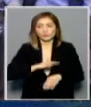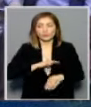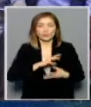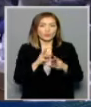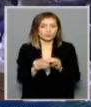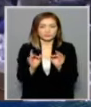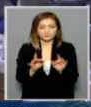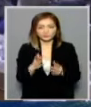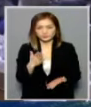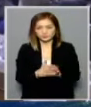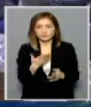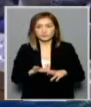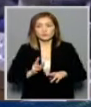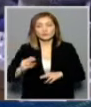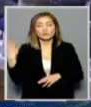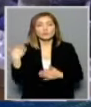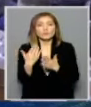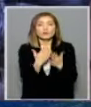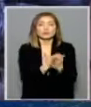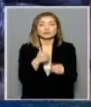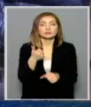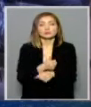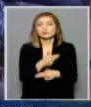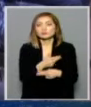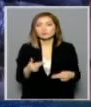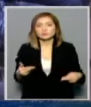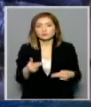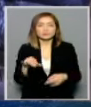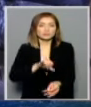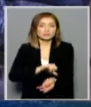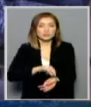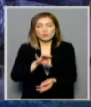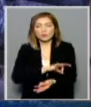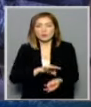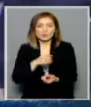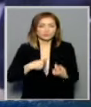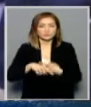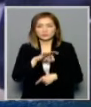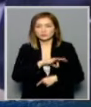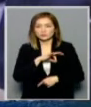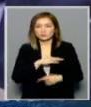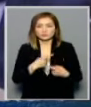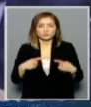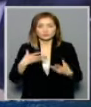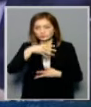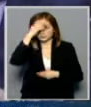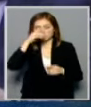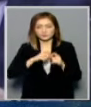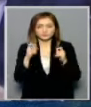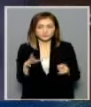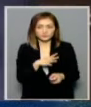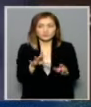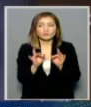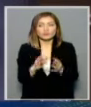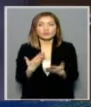жұмыстар көптігін айтты. Осыдан соң күн тәртібіндегі негізгі тақырыпқа көшіп, нашақорлық және есірткі бизнесі бойынша өз пікірін жеткізді.